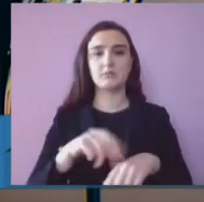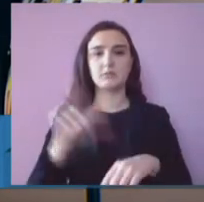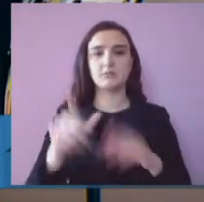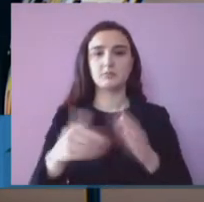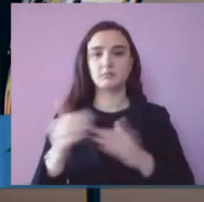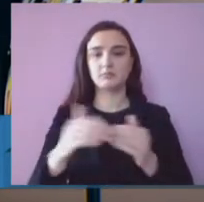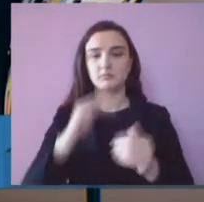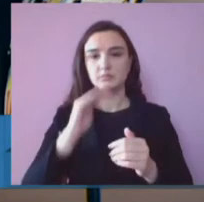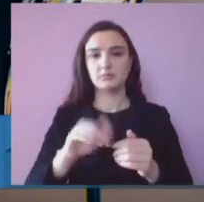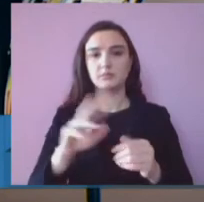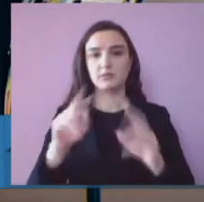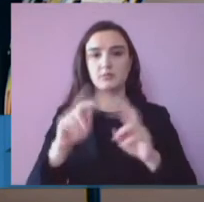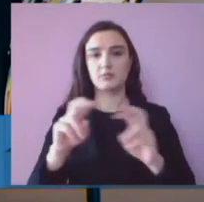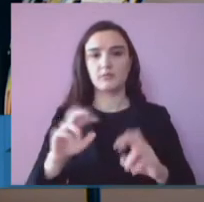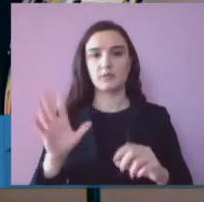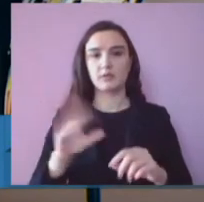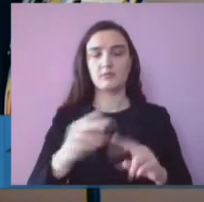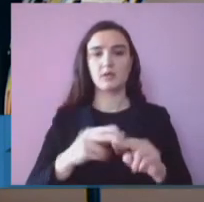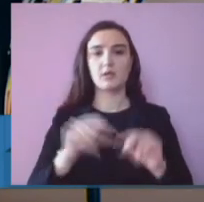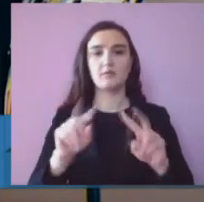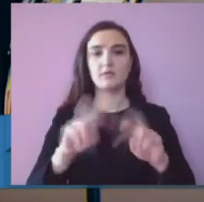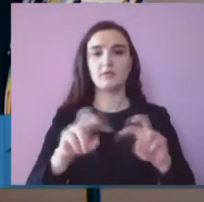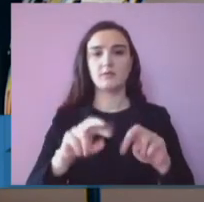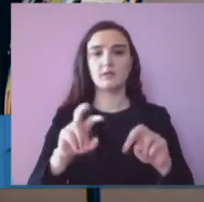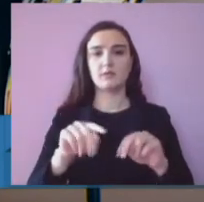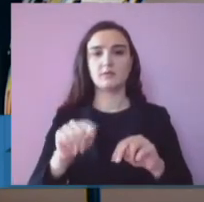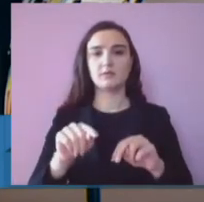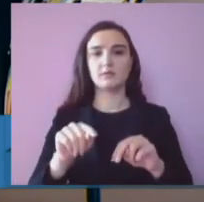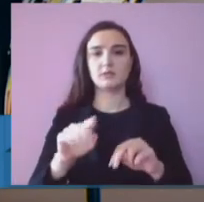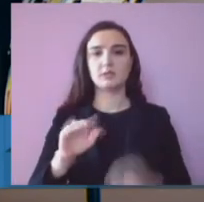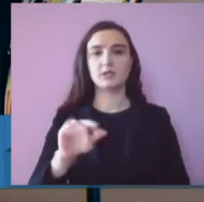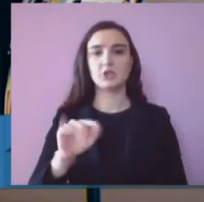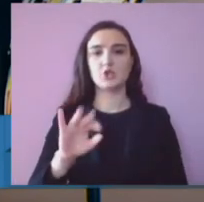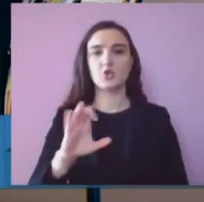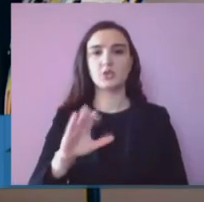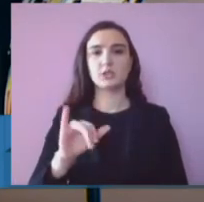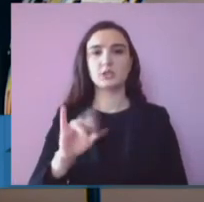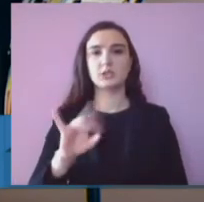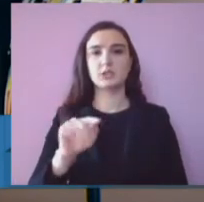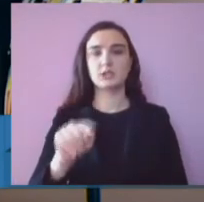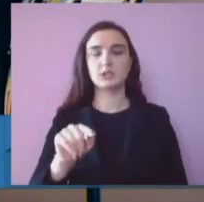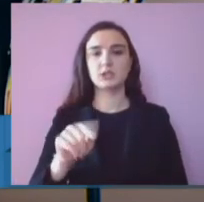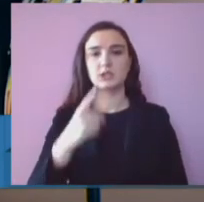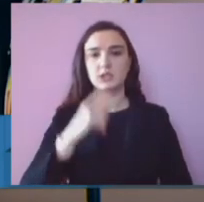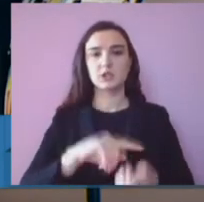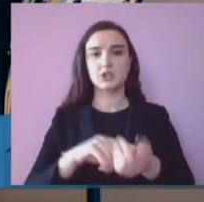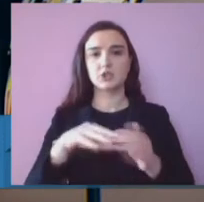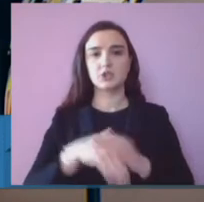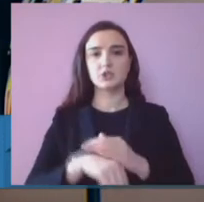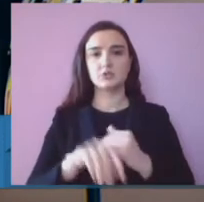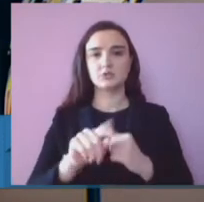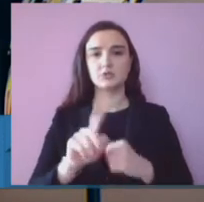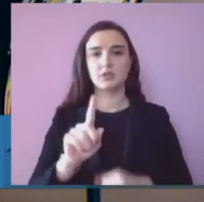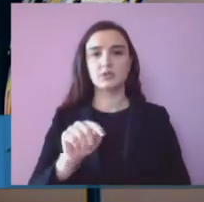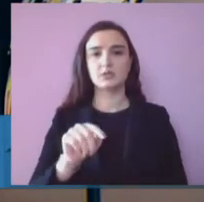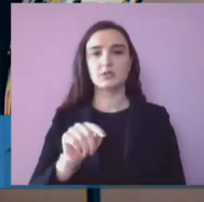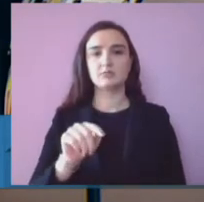ლაბორატორიული გამოკვლევა. აქ ვიკვლევთ ხოლმე სისხლში თიროქსინის დონეს, აქ ვიკვლევთ ხოლმე სისხლში თიროტროპული ჰორმონის დონეს